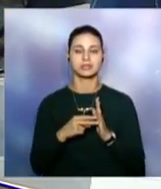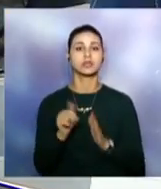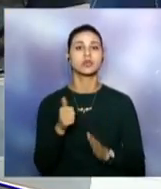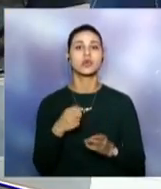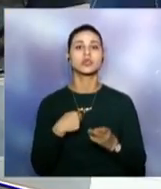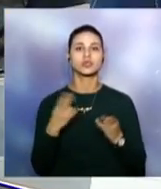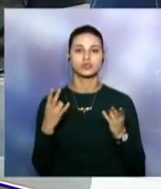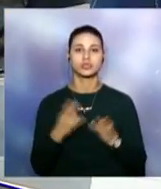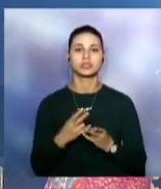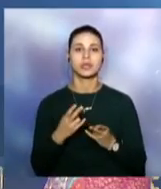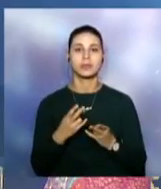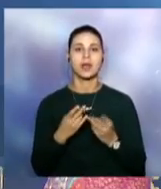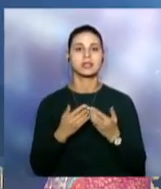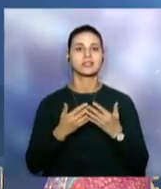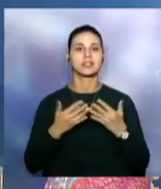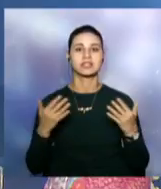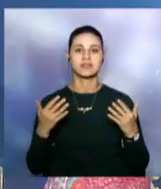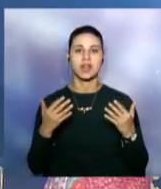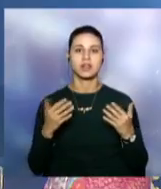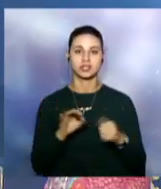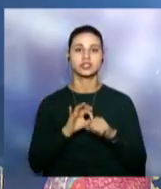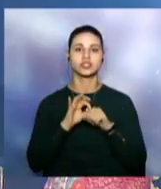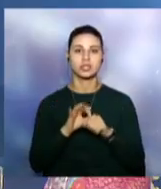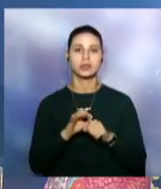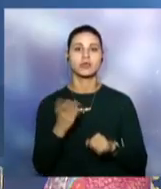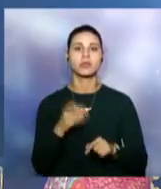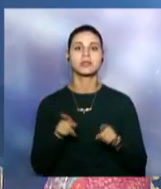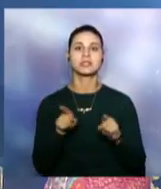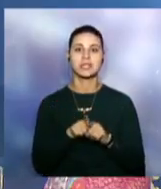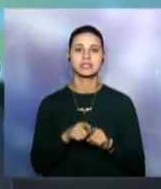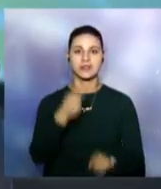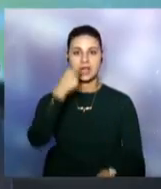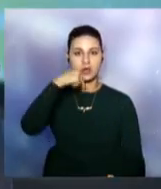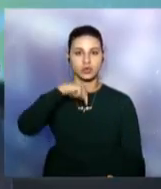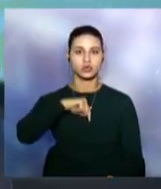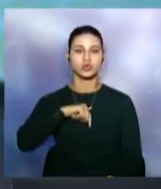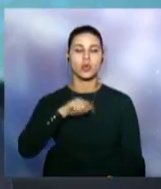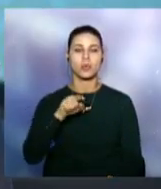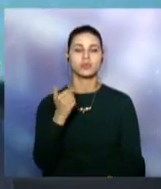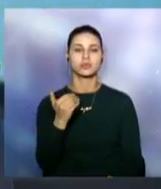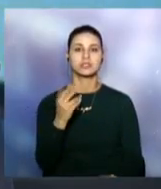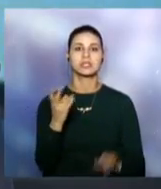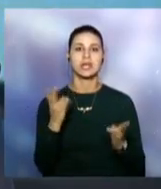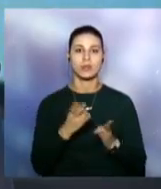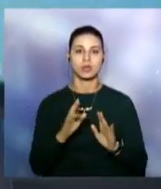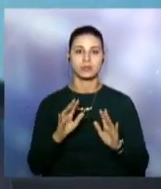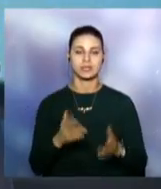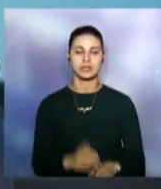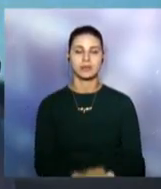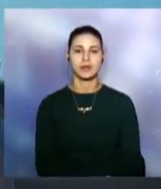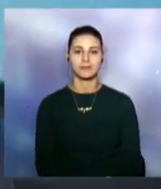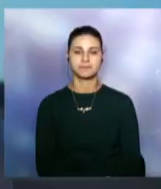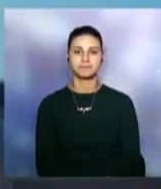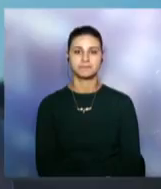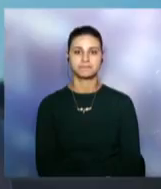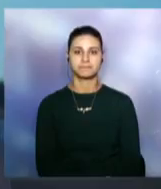როგორ გჭირდება ამა თუ მანიპულაციის ჩატარება, რომელიც ასევე ენდოსკოპიური აპარატურის გამოყენებით ხდება. ესე იგი